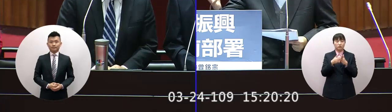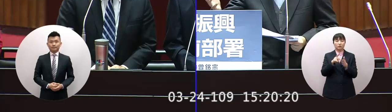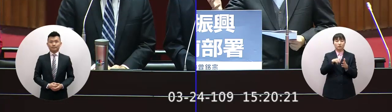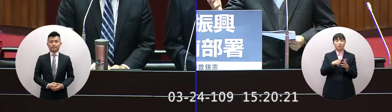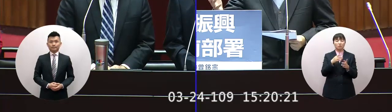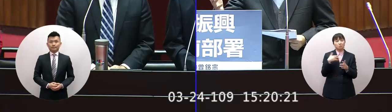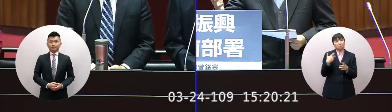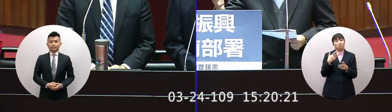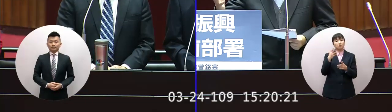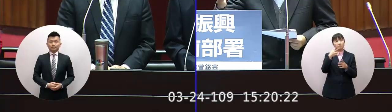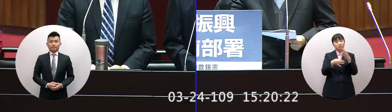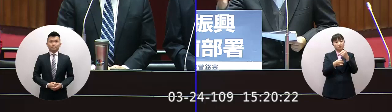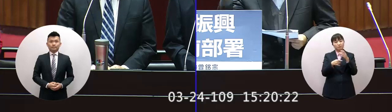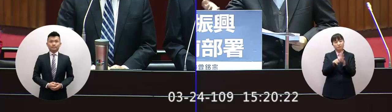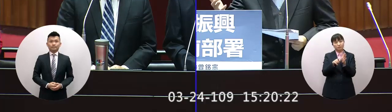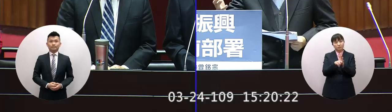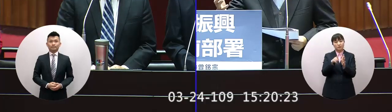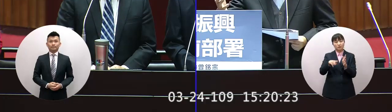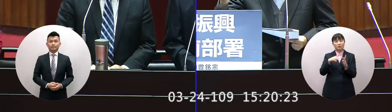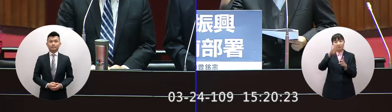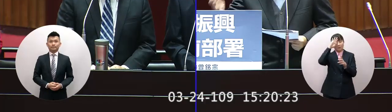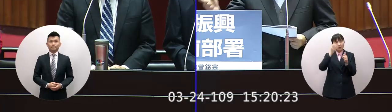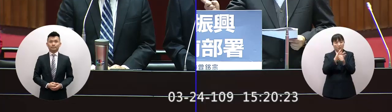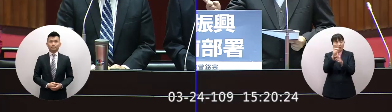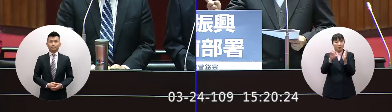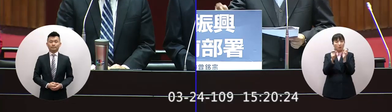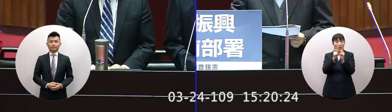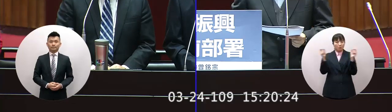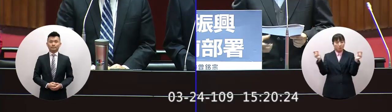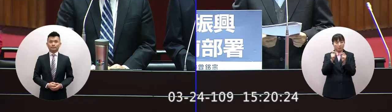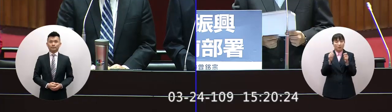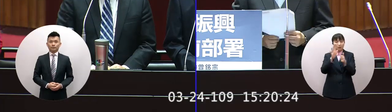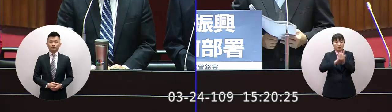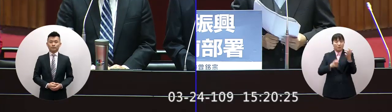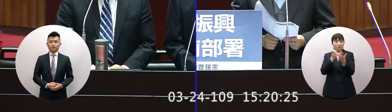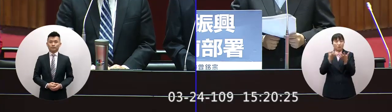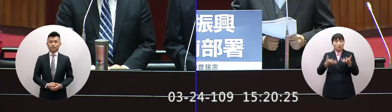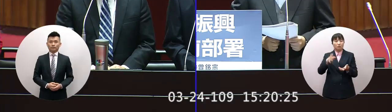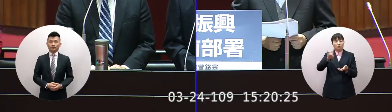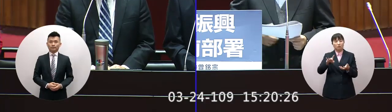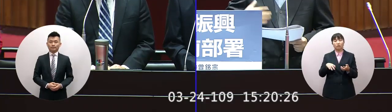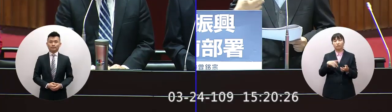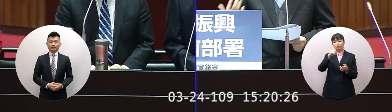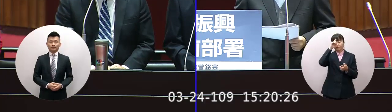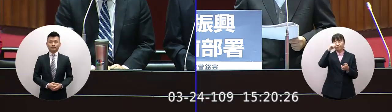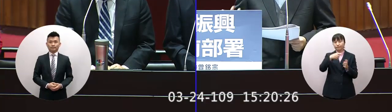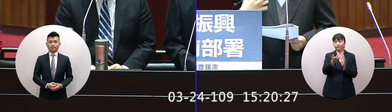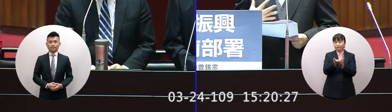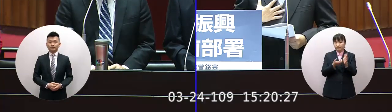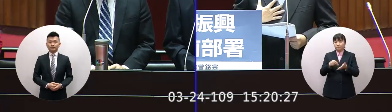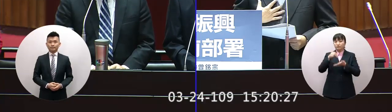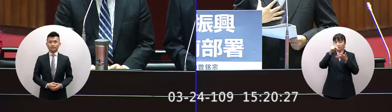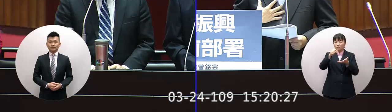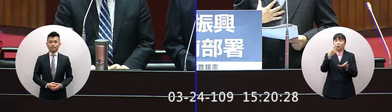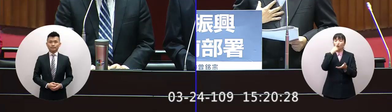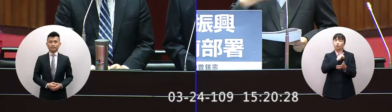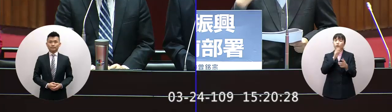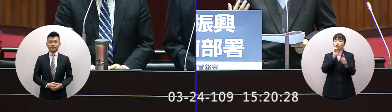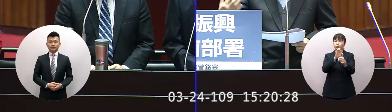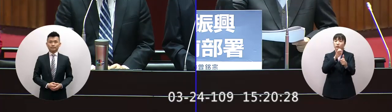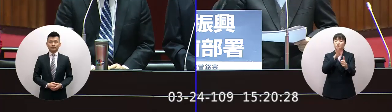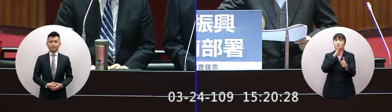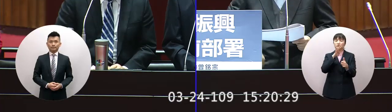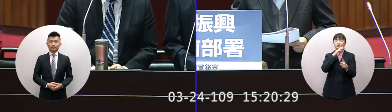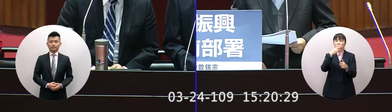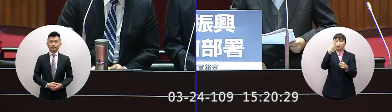不晓得这个烧多久，烧得多严重，所以我希望院长可以提出我的建议，